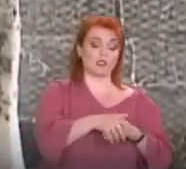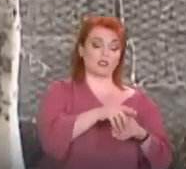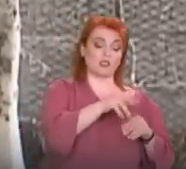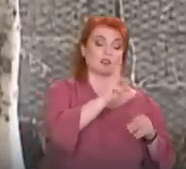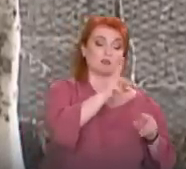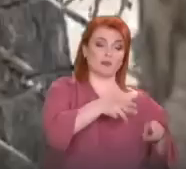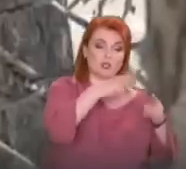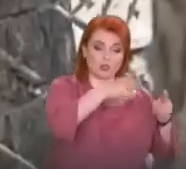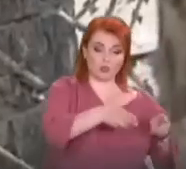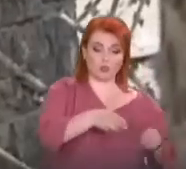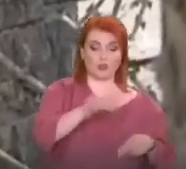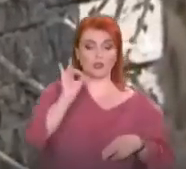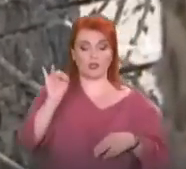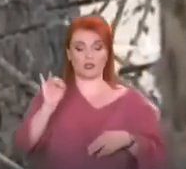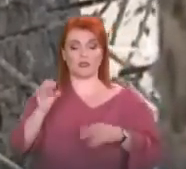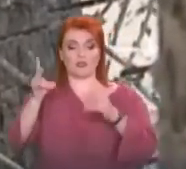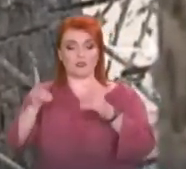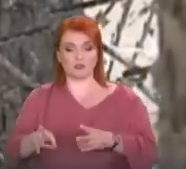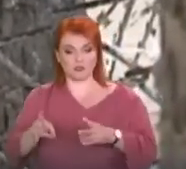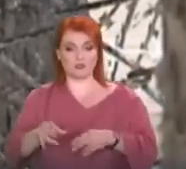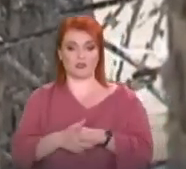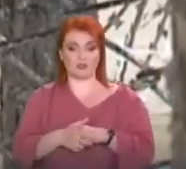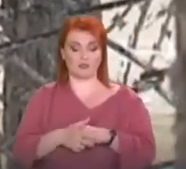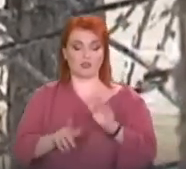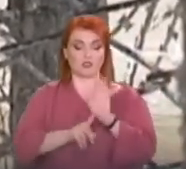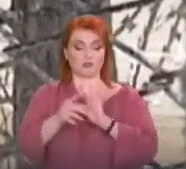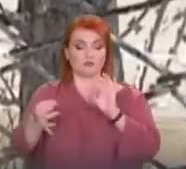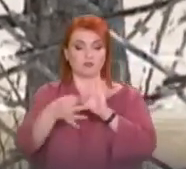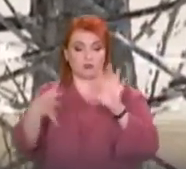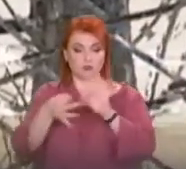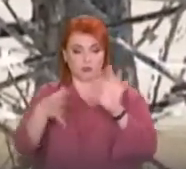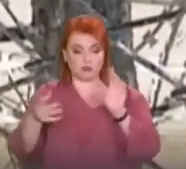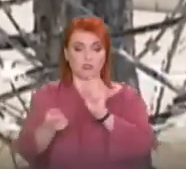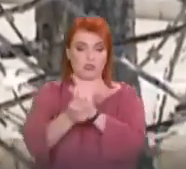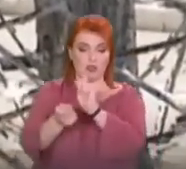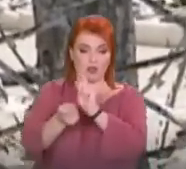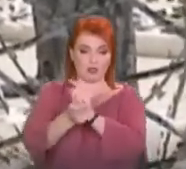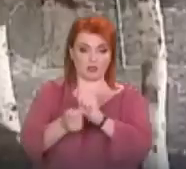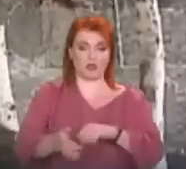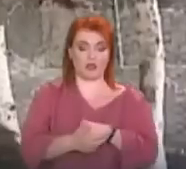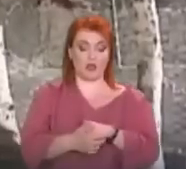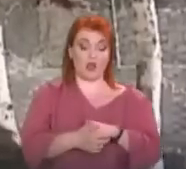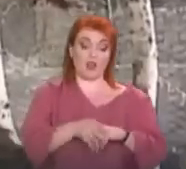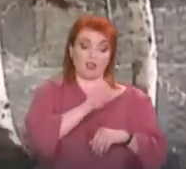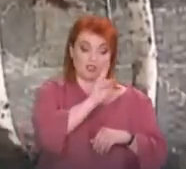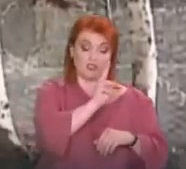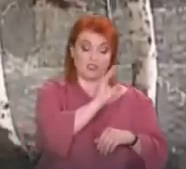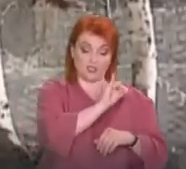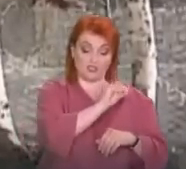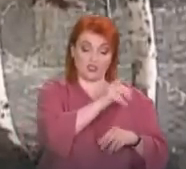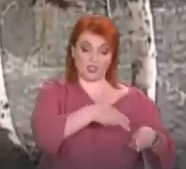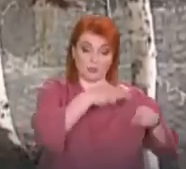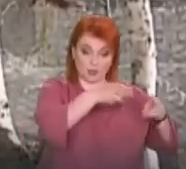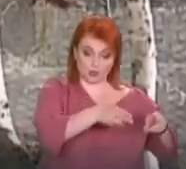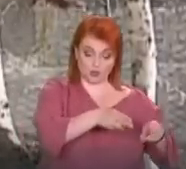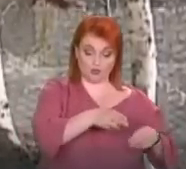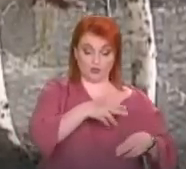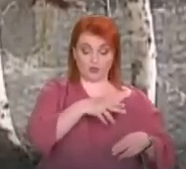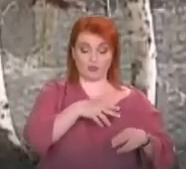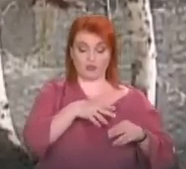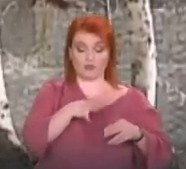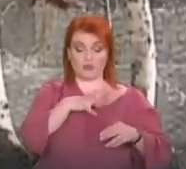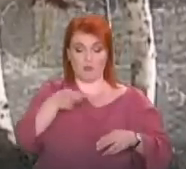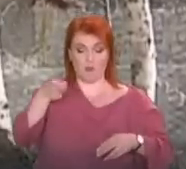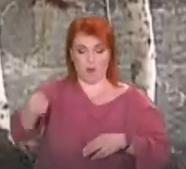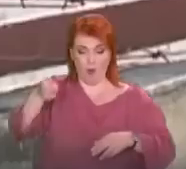iscat un scandal, iar ultimul a luat un cuțit și l-a înjunghiat de mai multe ori în regiunea abdomenului, capului și a gâtului, provocându-i astfel 91